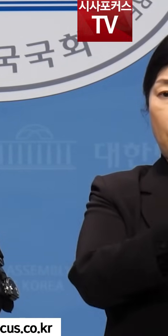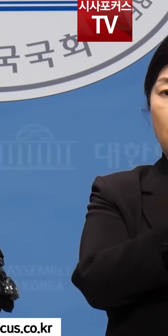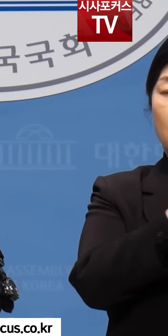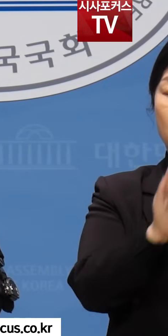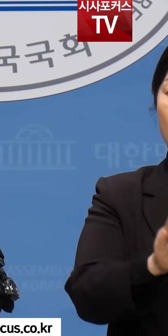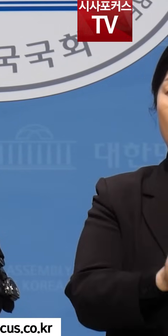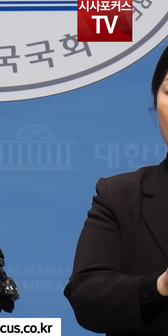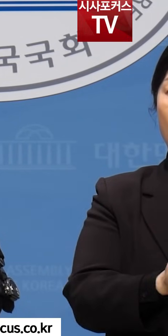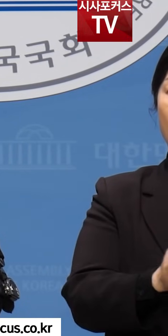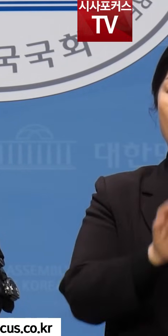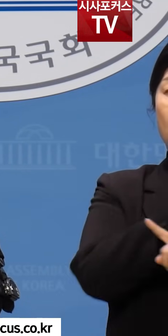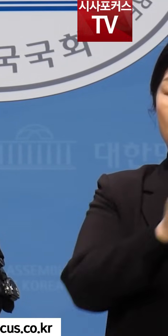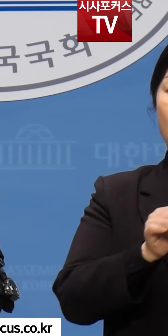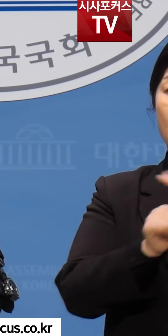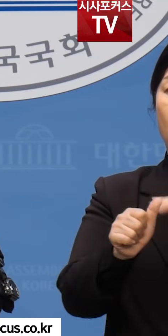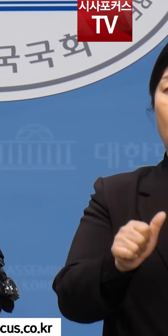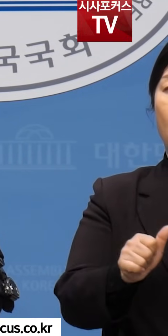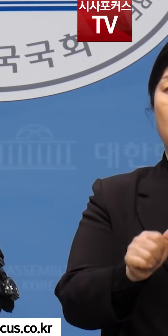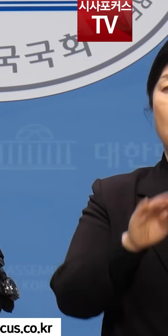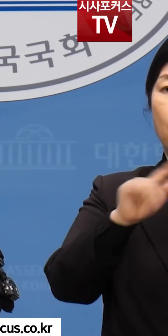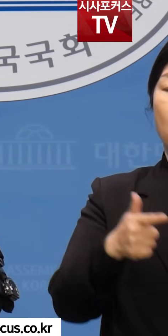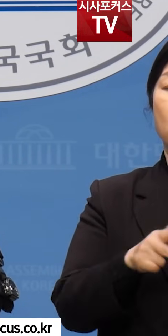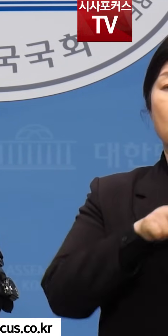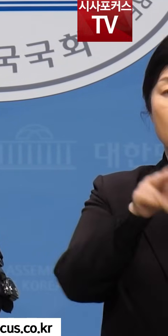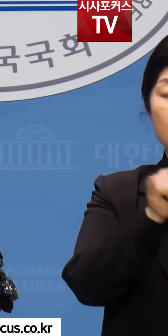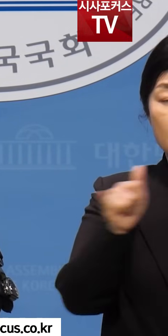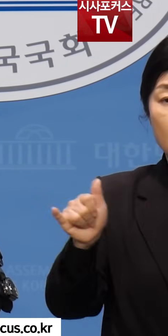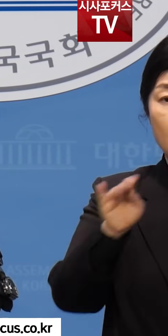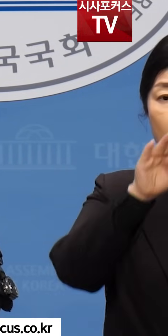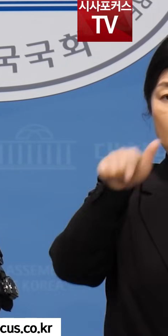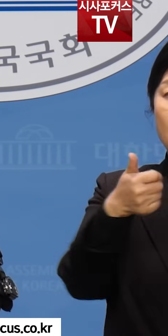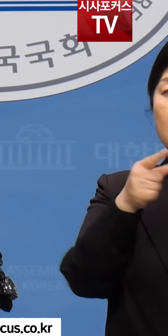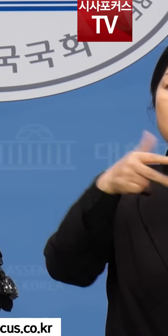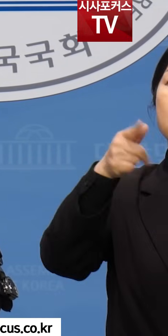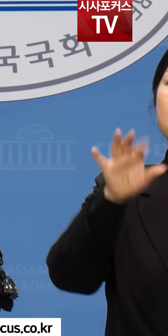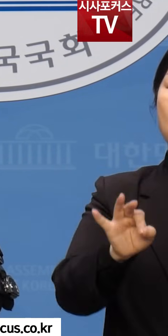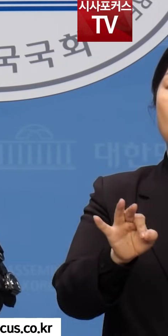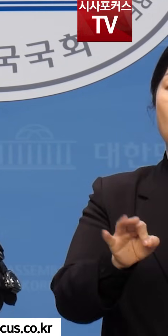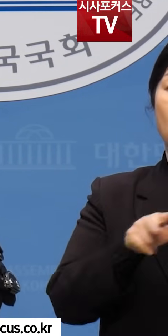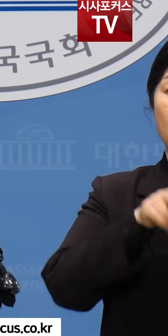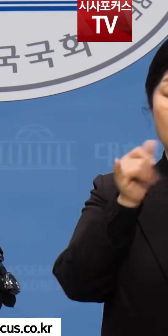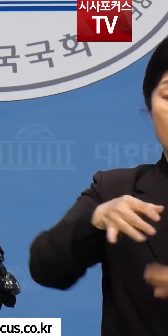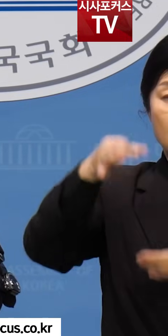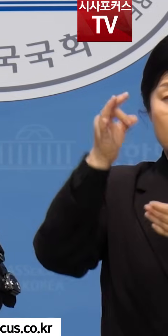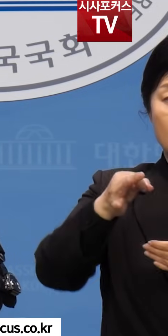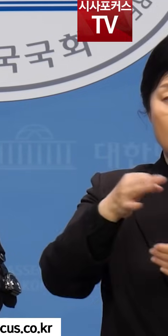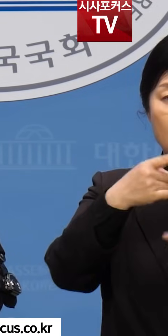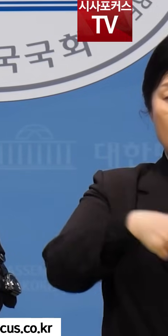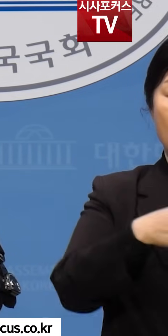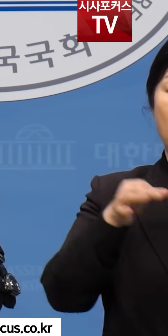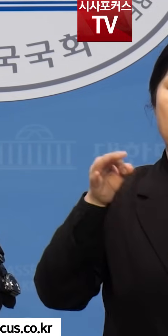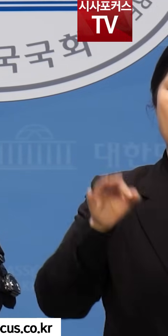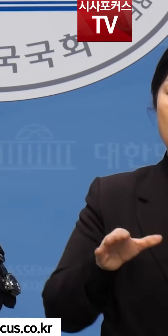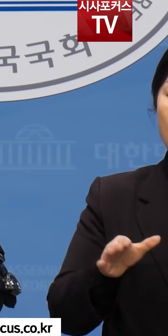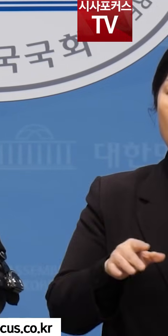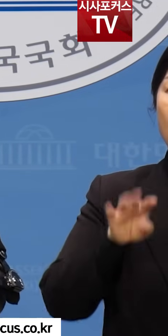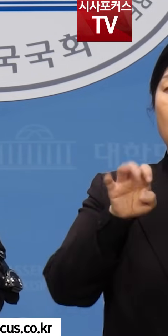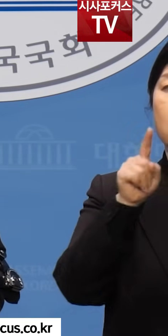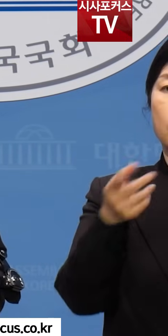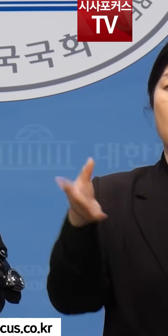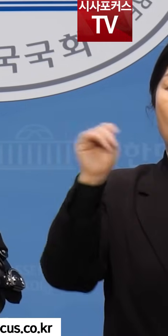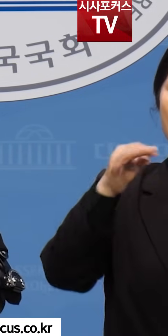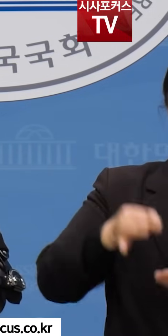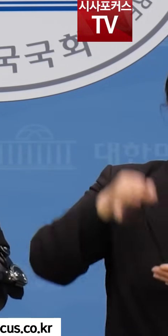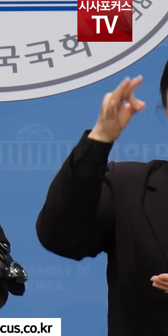1번 후보이자 검찰 출신인 박은정 후보의 재산이 1년 만에 41억 원 증가했다는 보도가 나왔습니다.